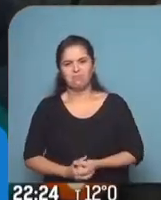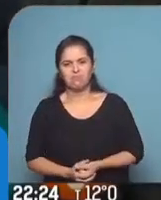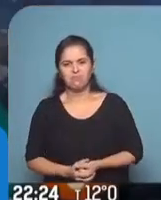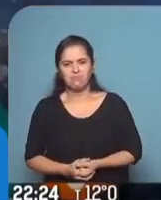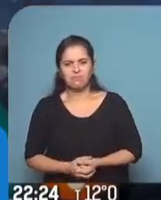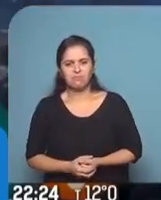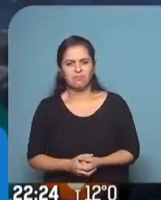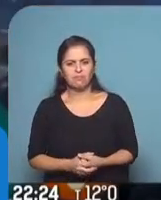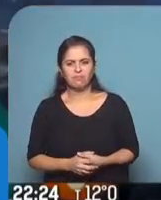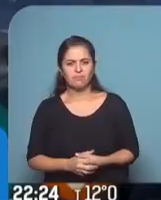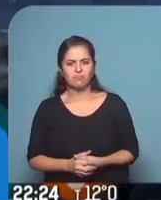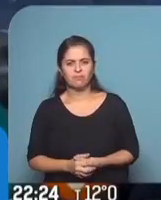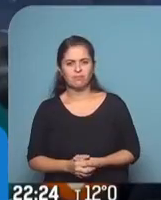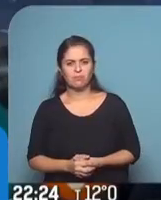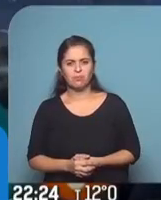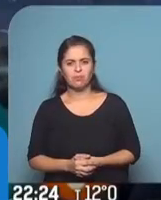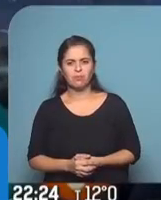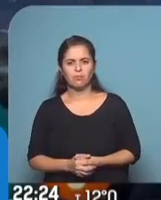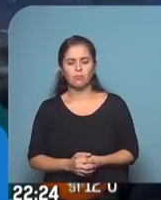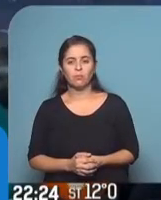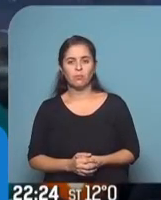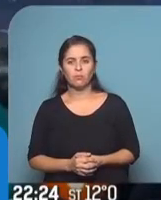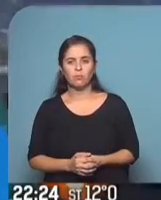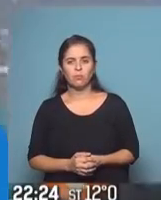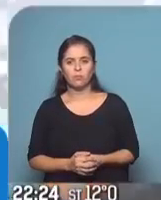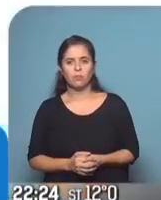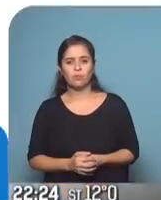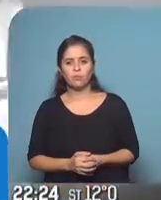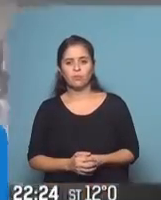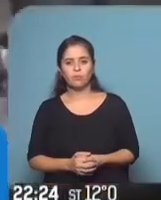سیاستمدار کم تجربه هستند.